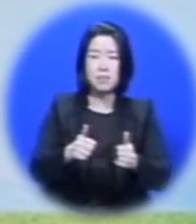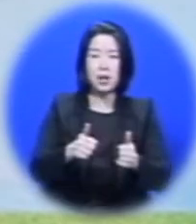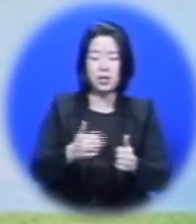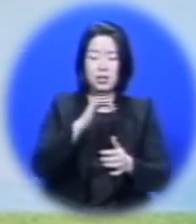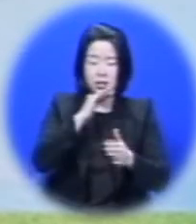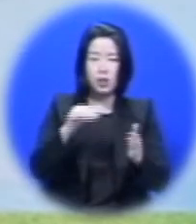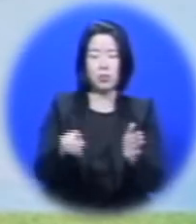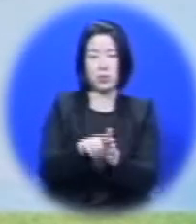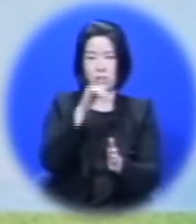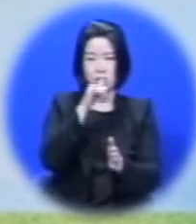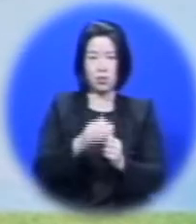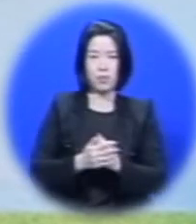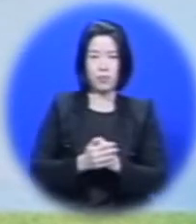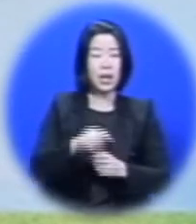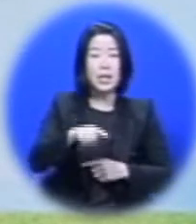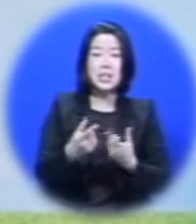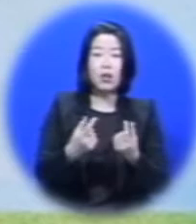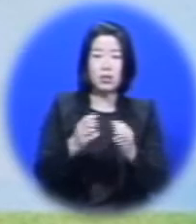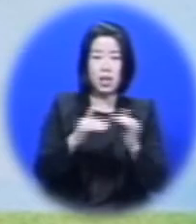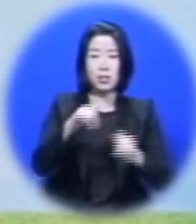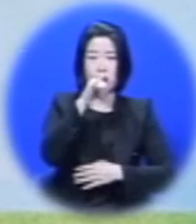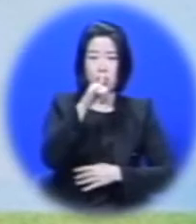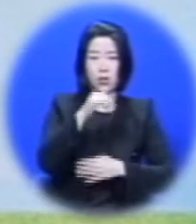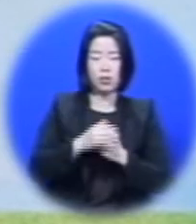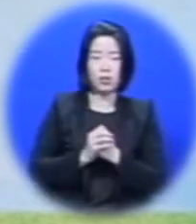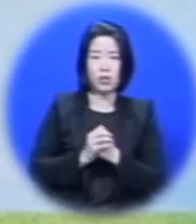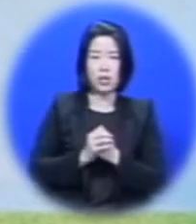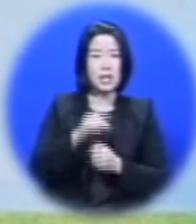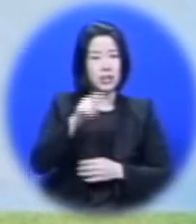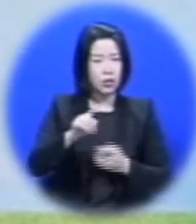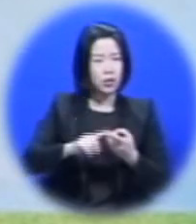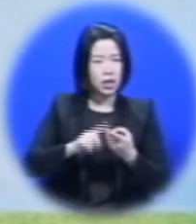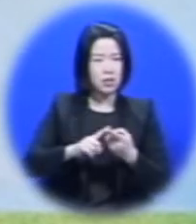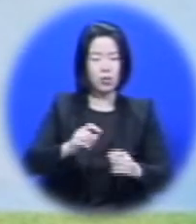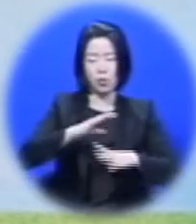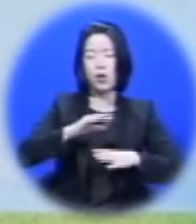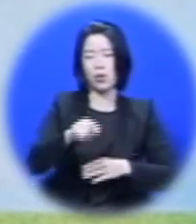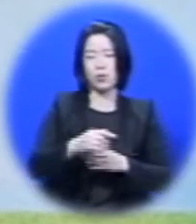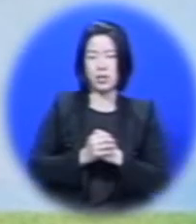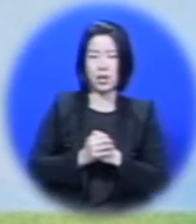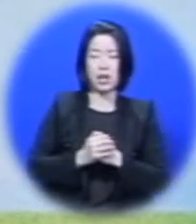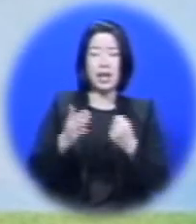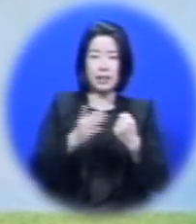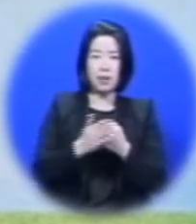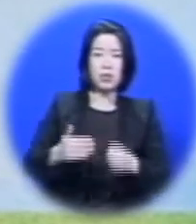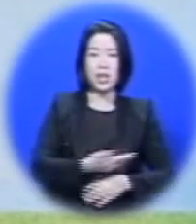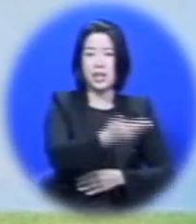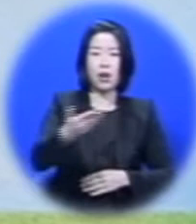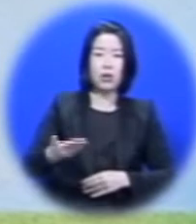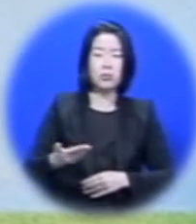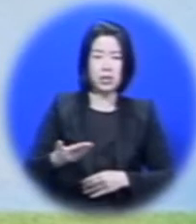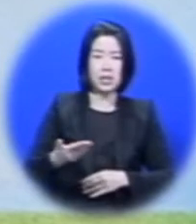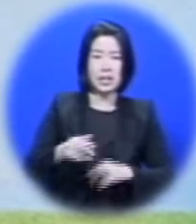있잖아요. 이런 사람이 있다는 거예요. 그 점이 놀라운 겁니다. 그러므로 여러분,